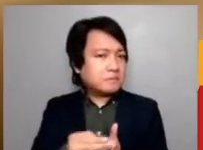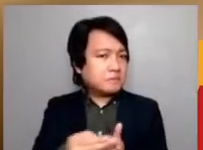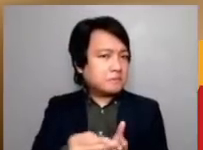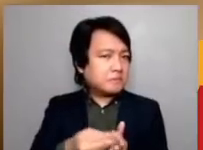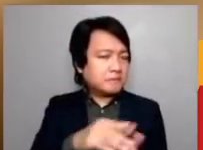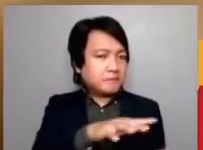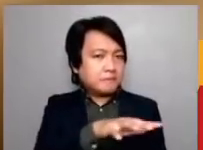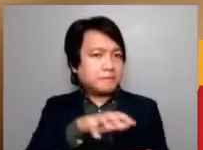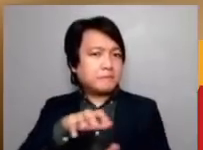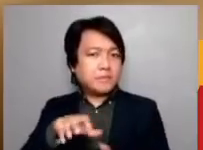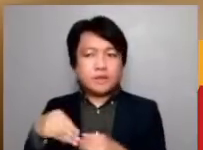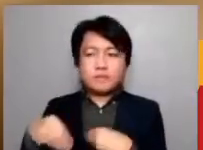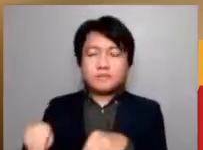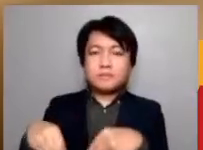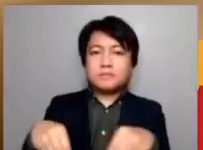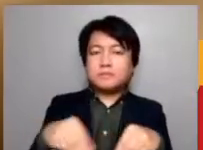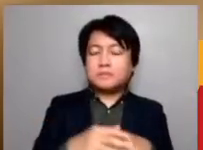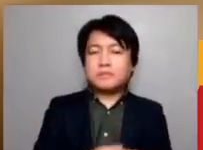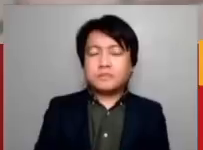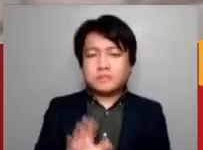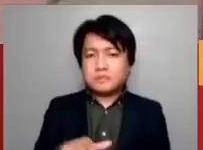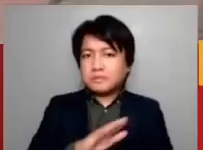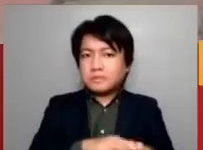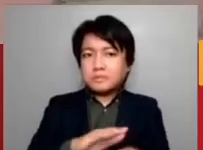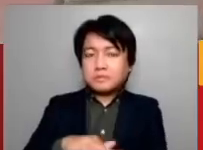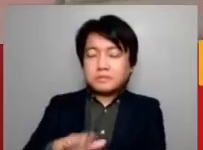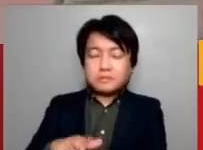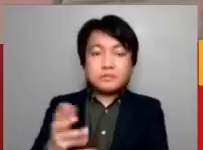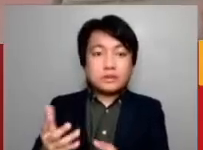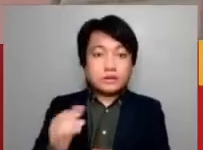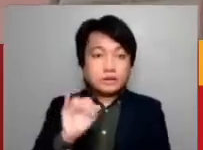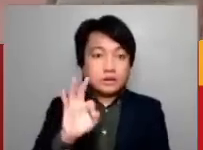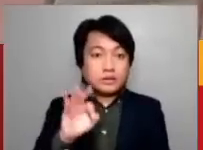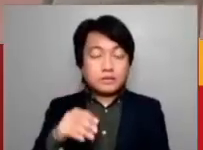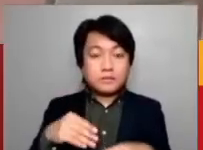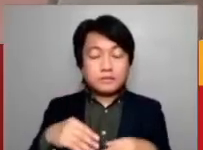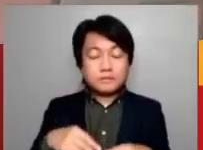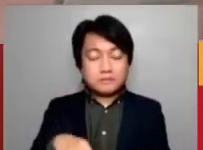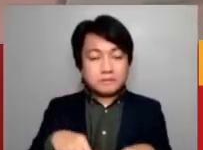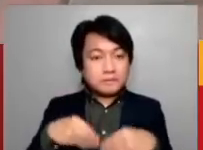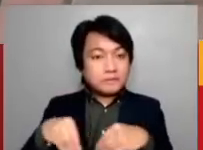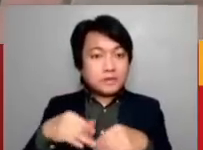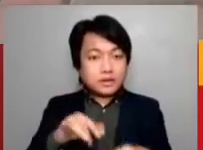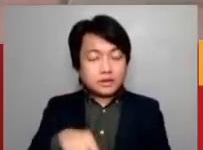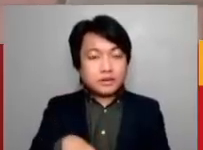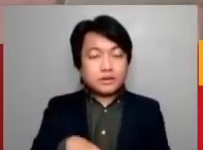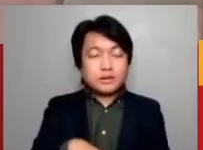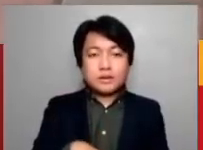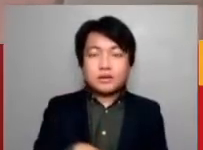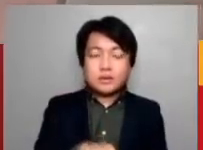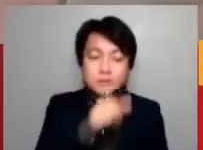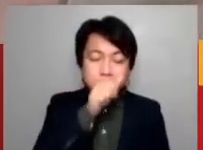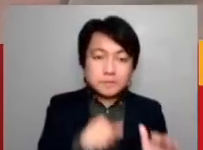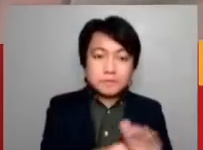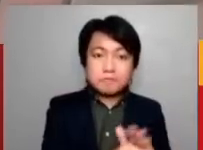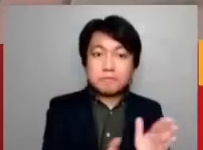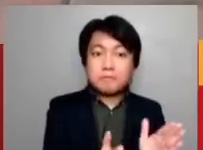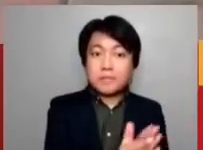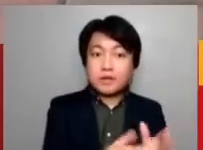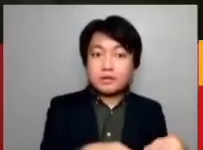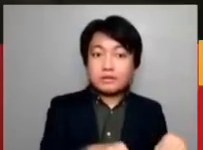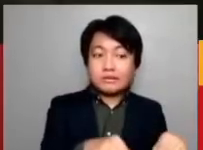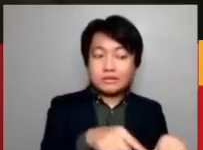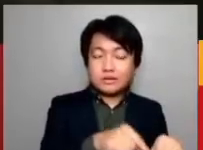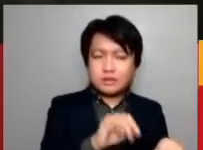publiko, yung mga bumibili ng mga tinatawag natin black market na registered SIMs. Actually, ang mas babala namin sa